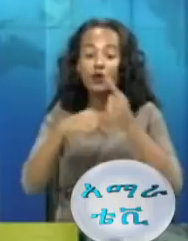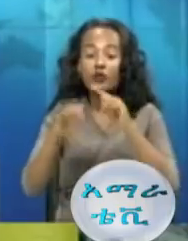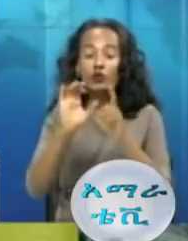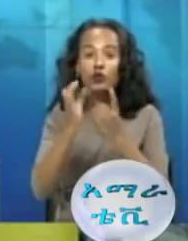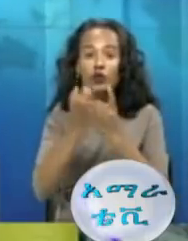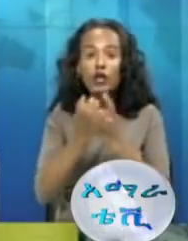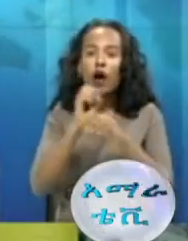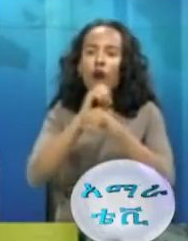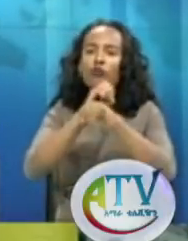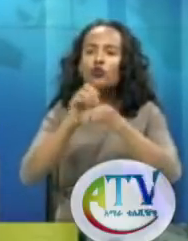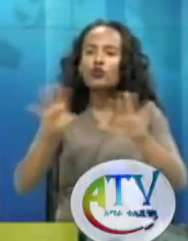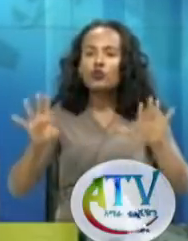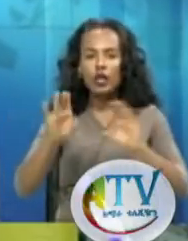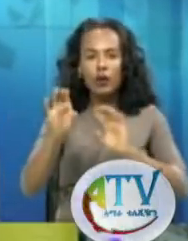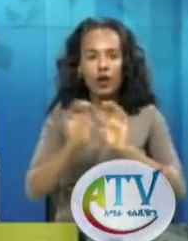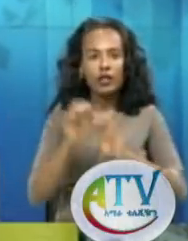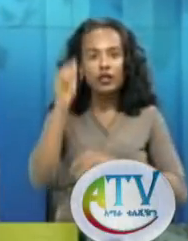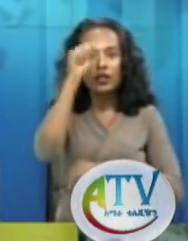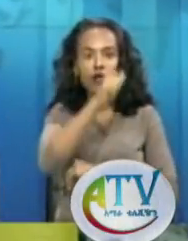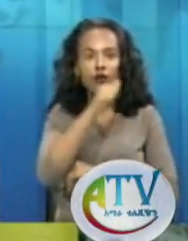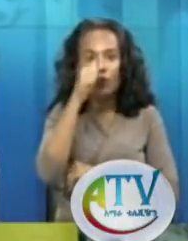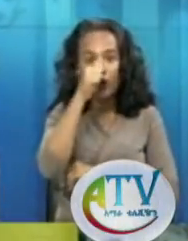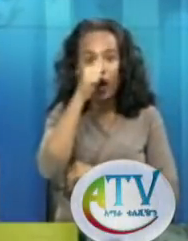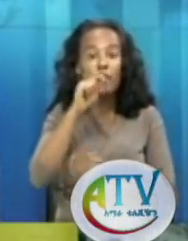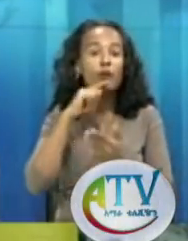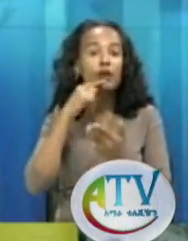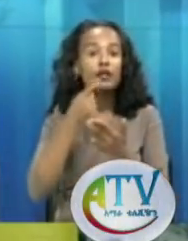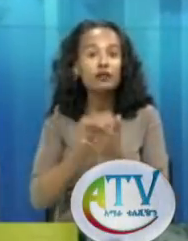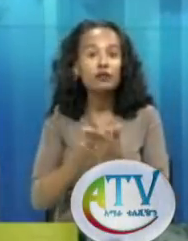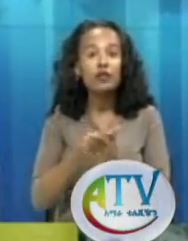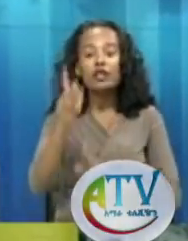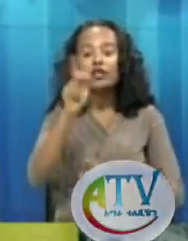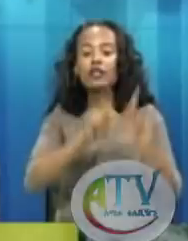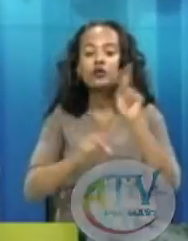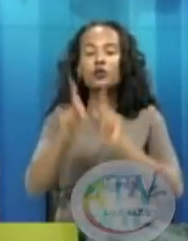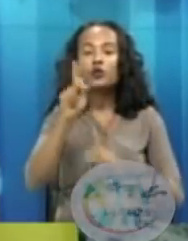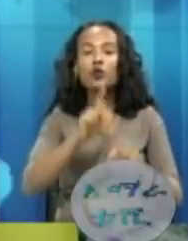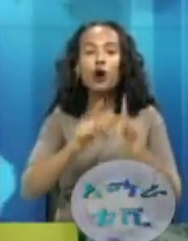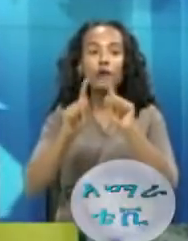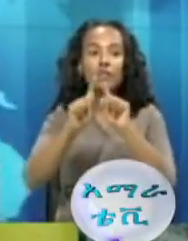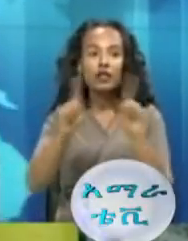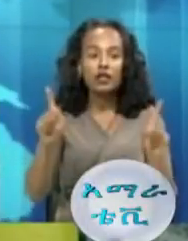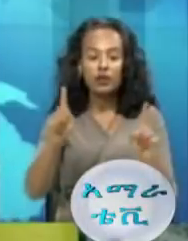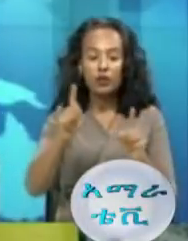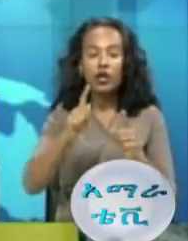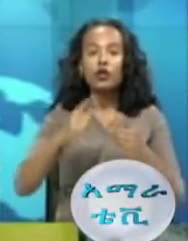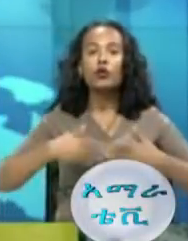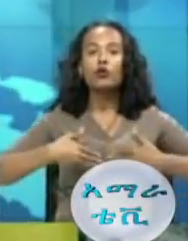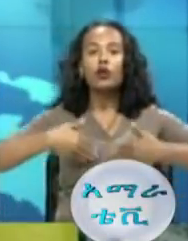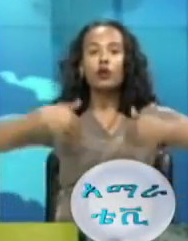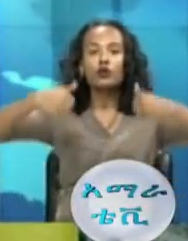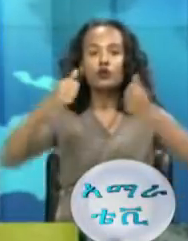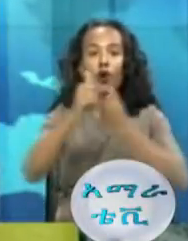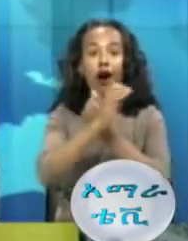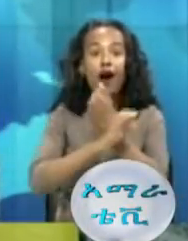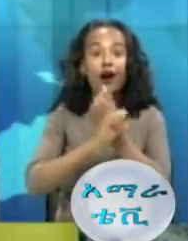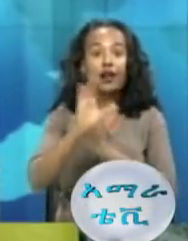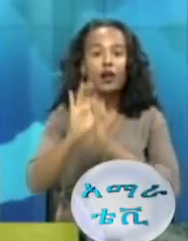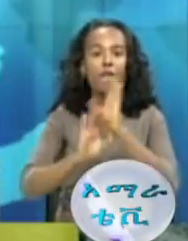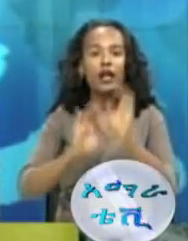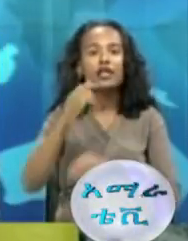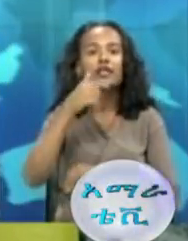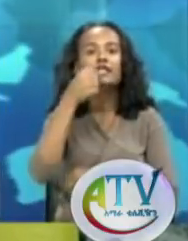ብሩህ ለማድረግ ኢትዮጵያ በእርግጥም የህዝቦቿ በተለይም የወጣቶቿ ሀገር ለማድረግ ሲባል